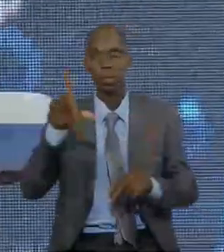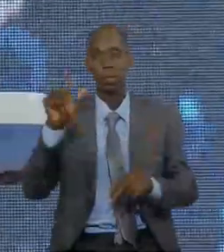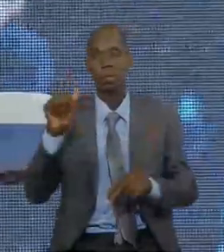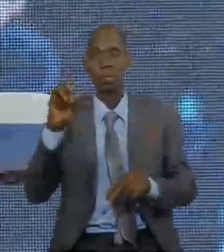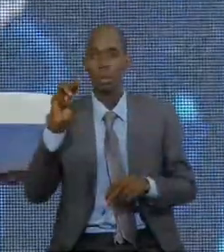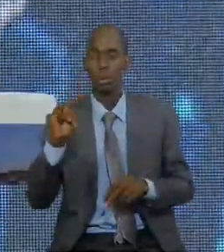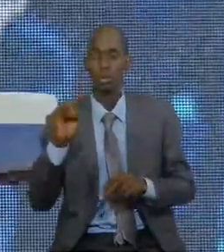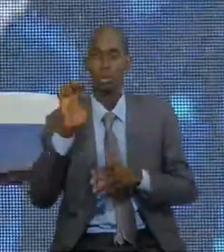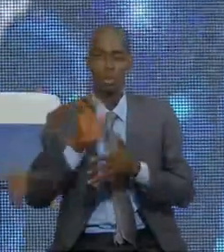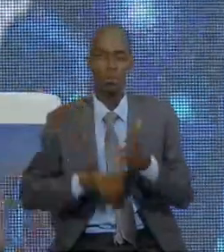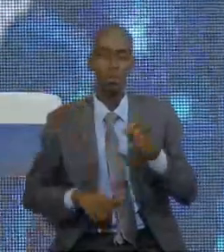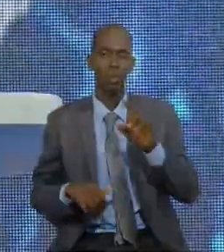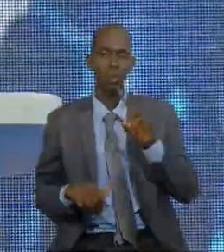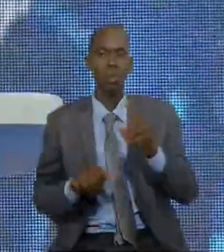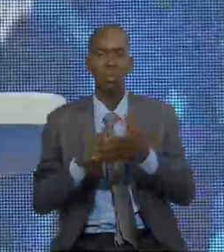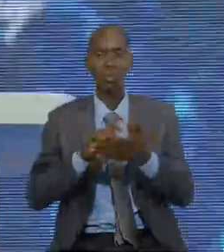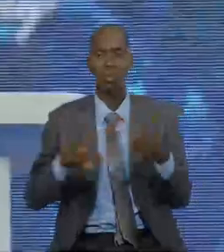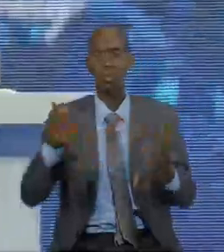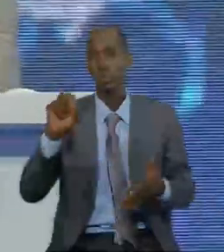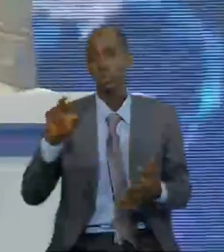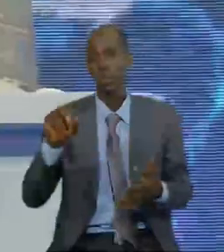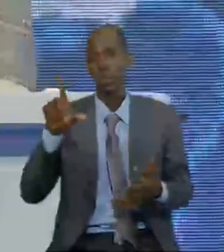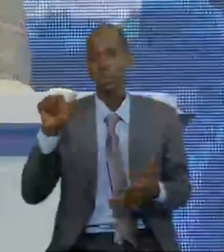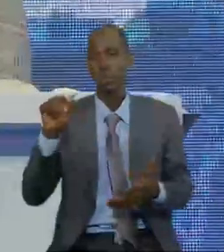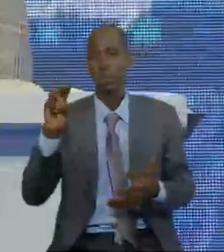lamentation un 12